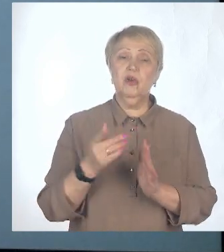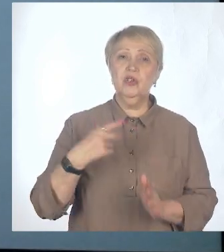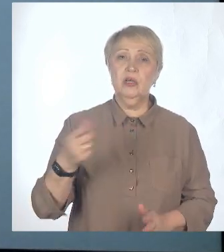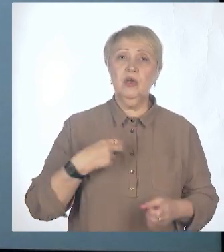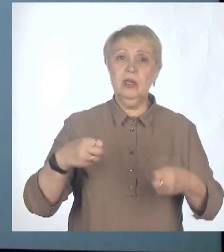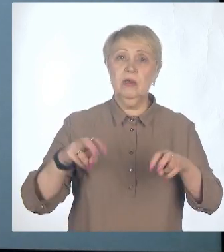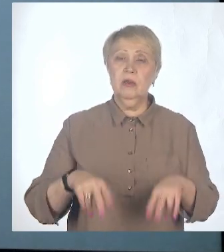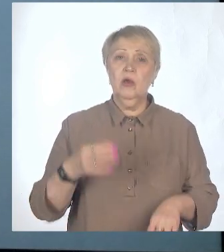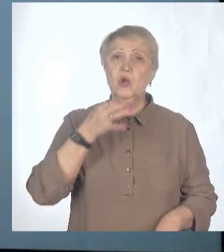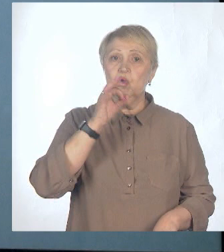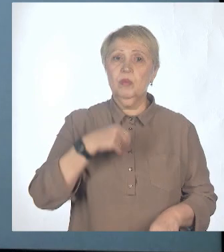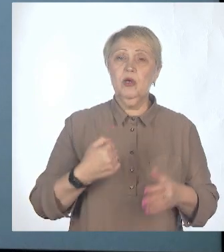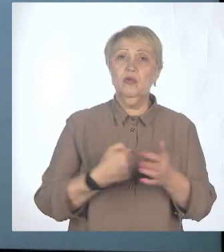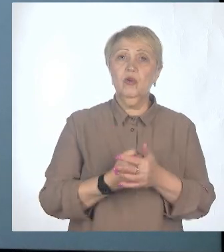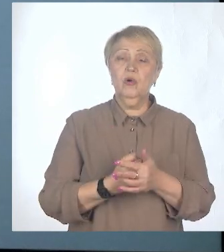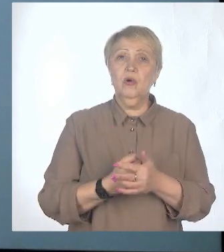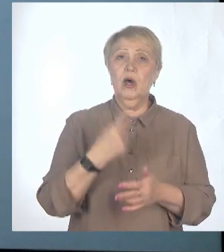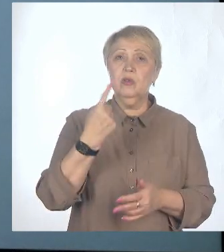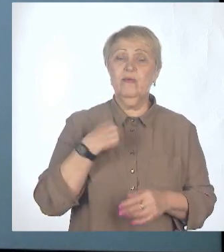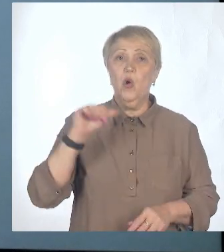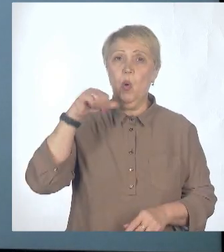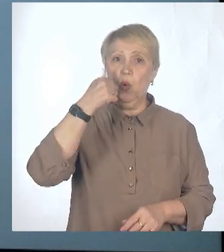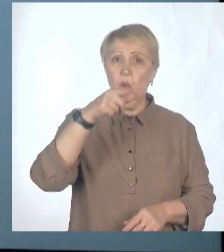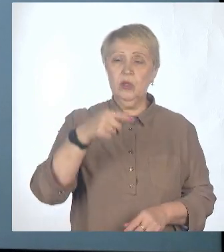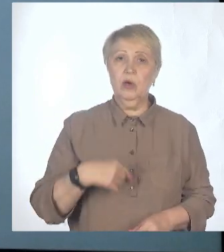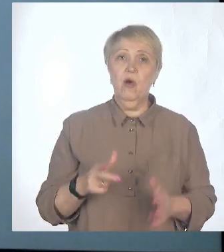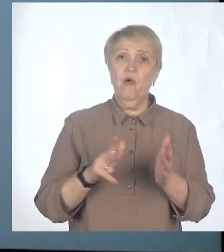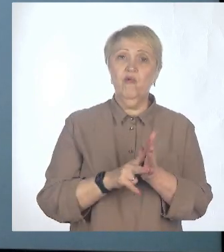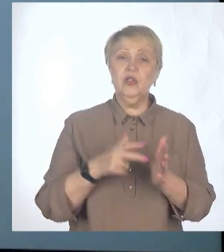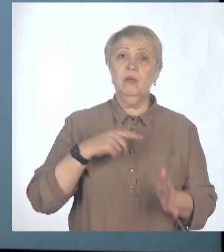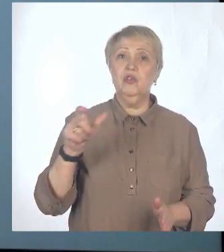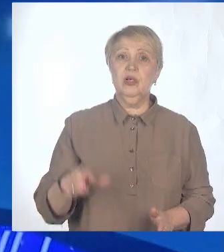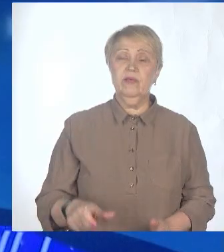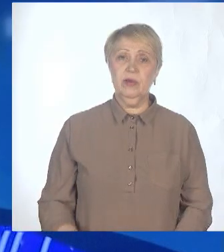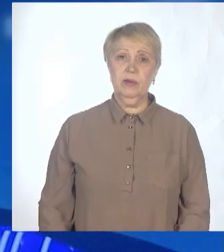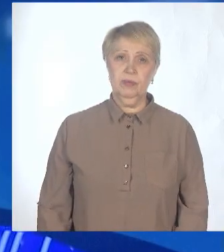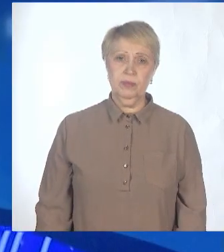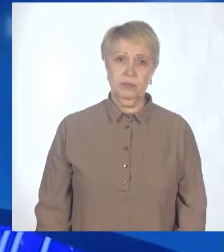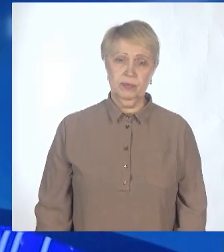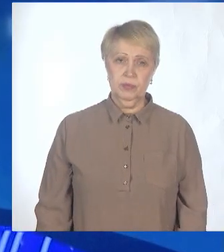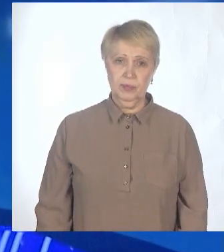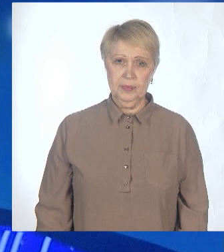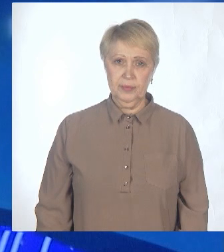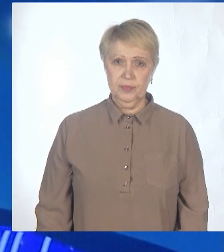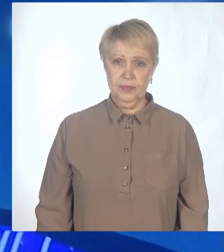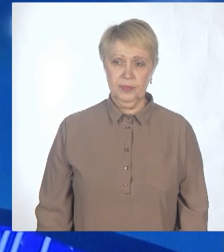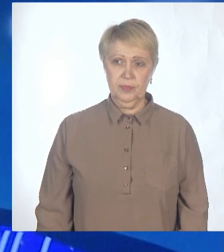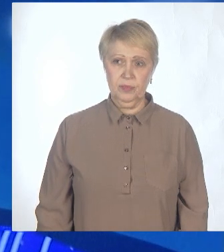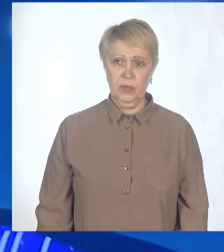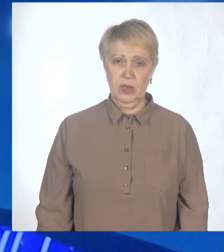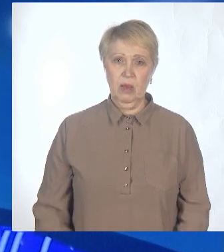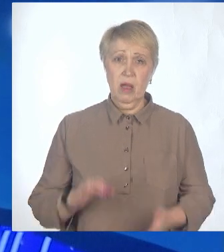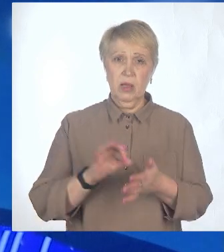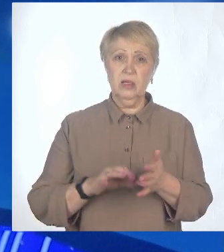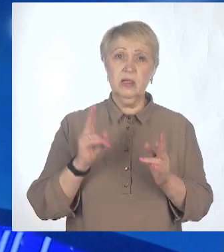опытом до 1,5 лет, либо вообще без опыта, это 8 человек на одну подходящую вакансию. Здесь как-то